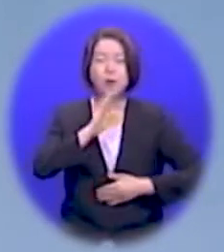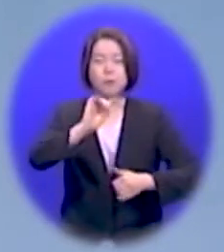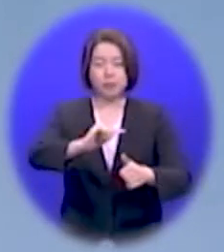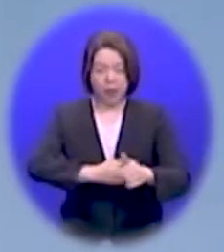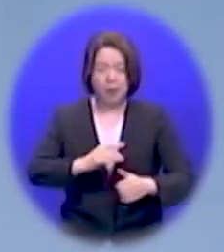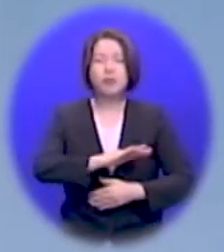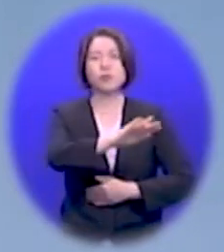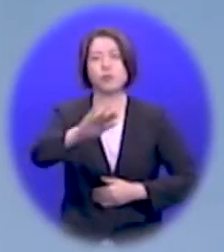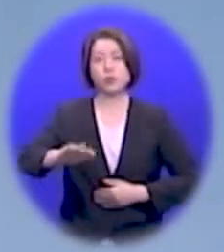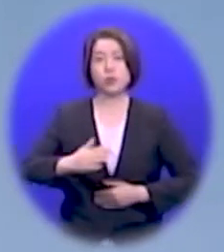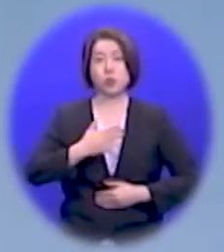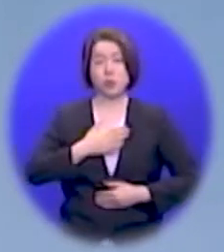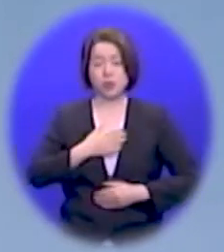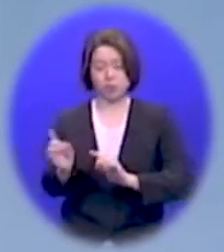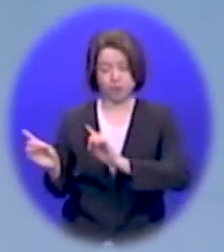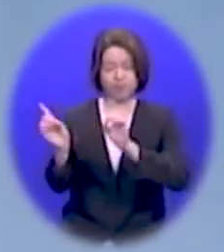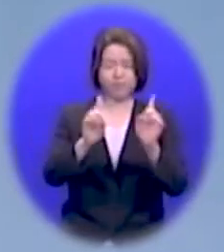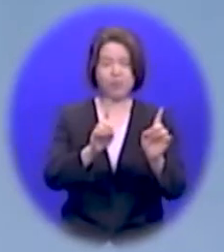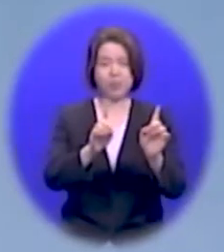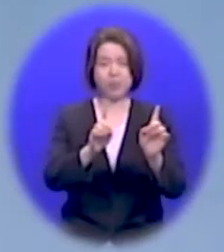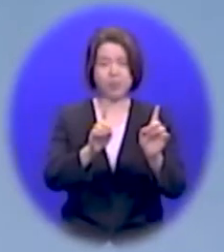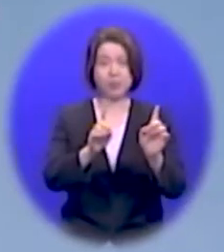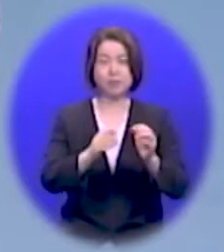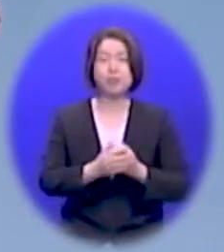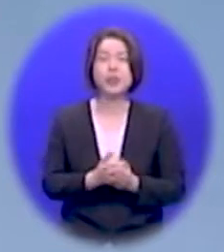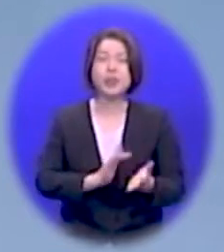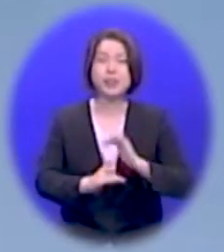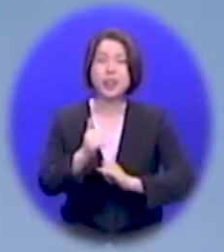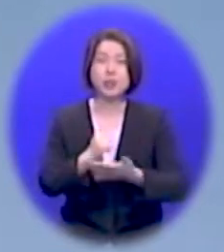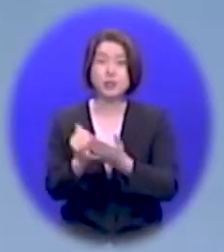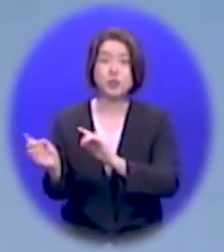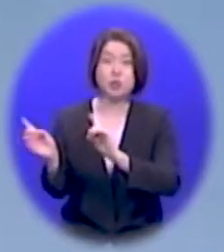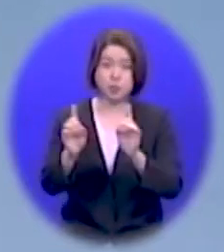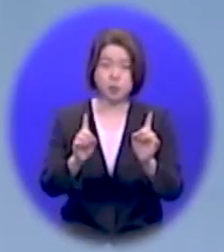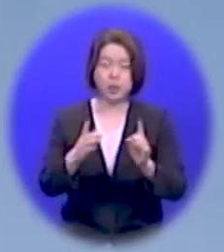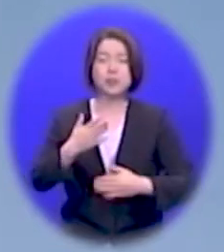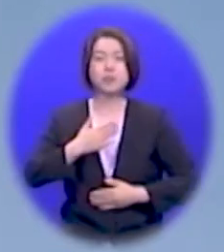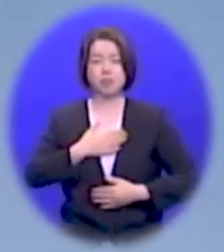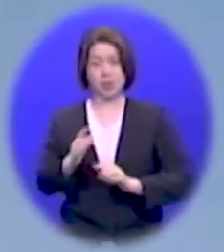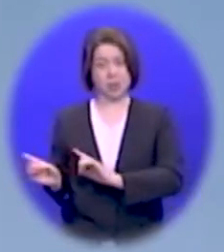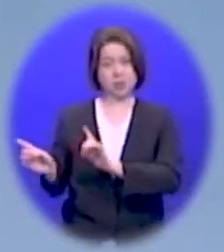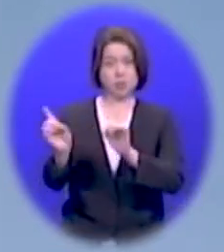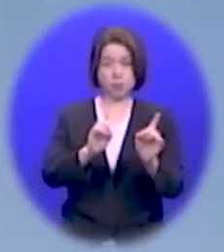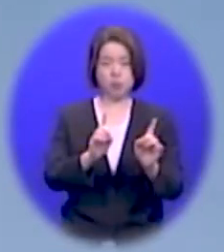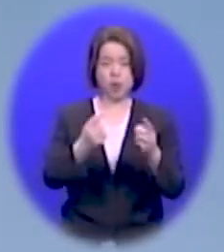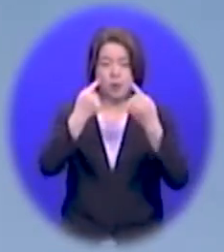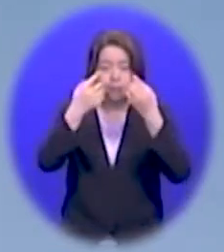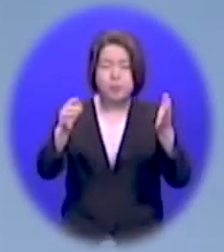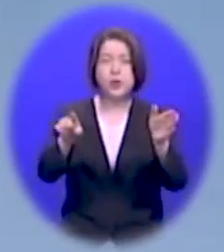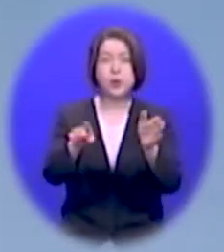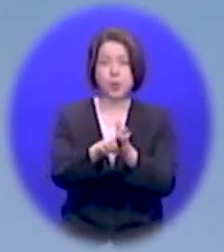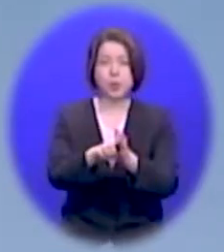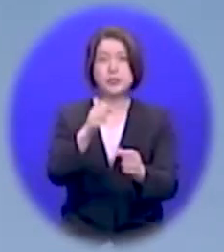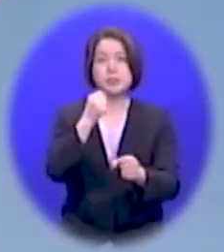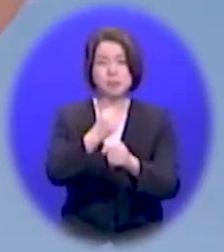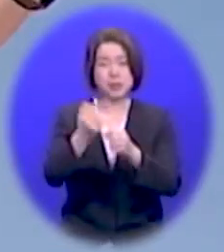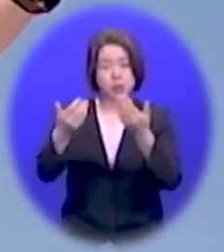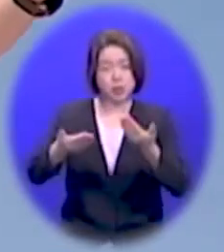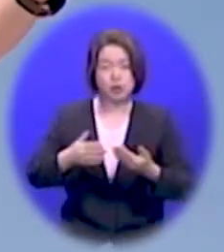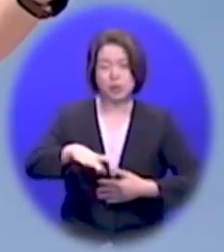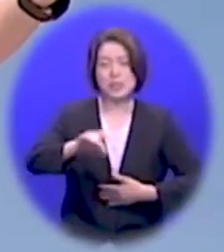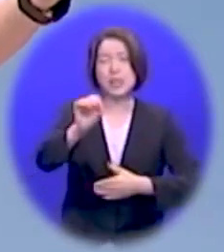부하라는 거죠 그래서 예수님의 부활은 우리 부활의 확신에 하게 해주는 첫